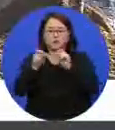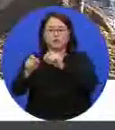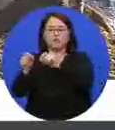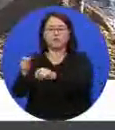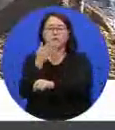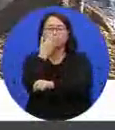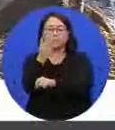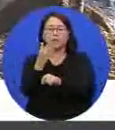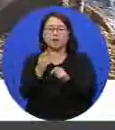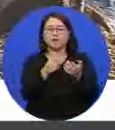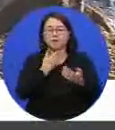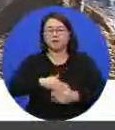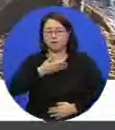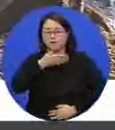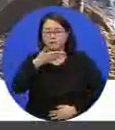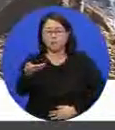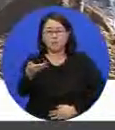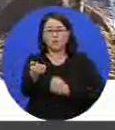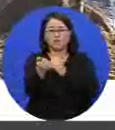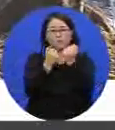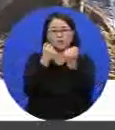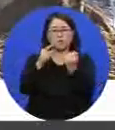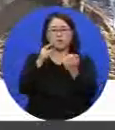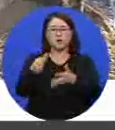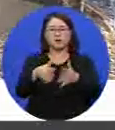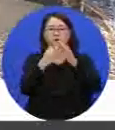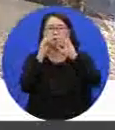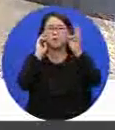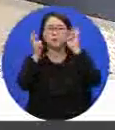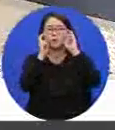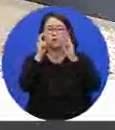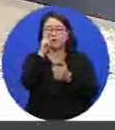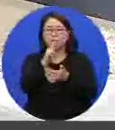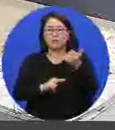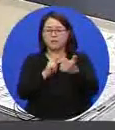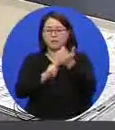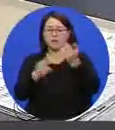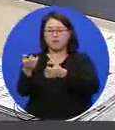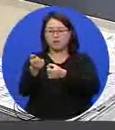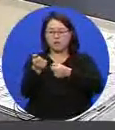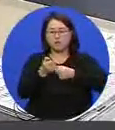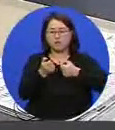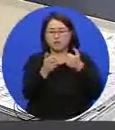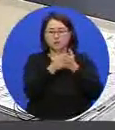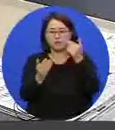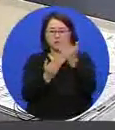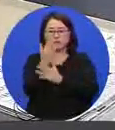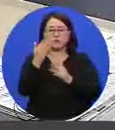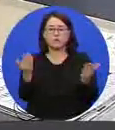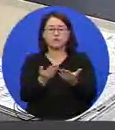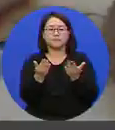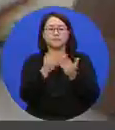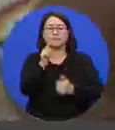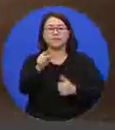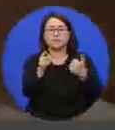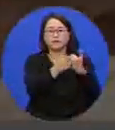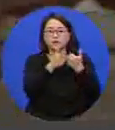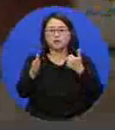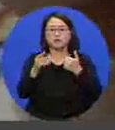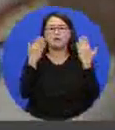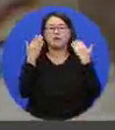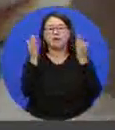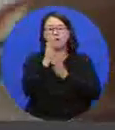알렸지만 건설회사가 분양을 앞당기면서 벌어진 일입니다. 이 때문에 학생들의 통학 차량 비용은 모두